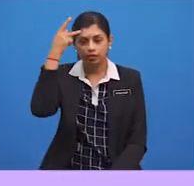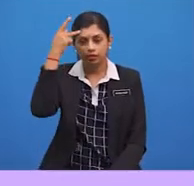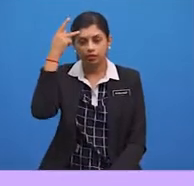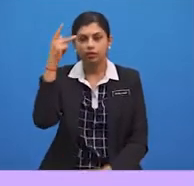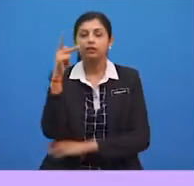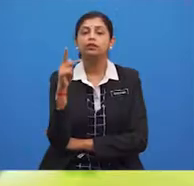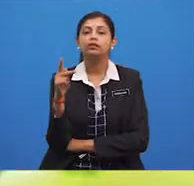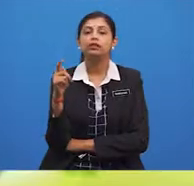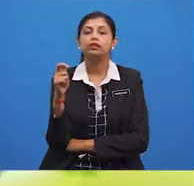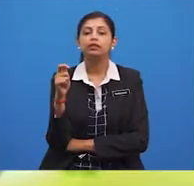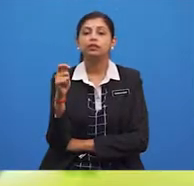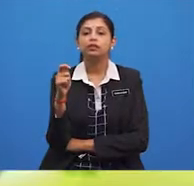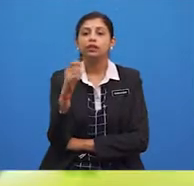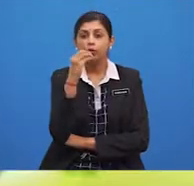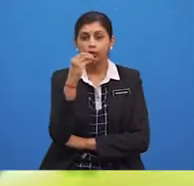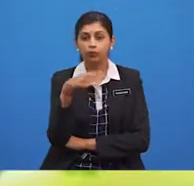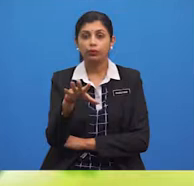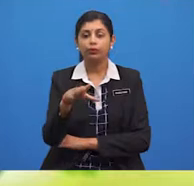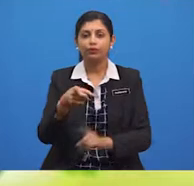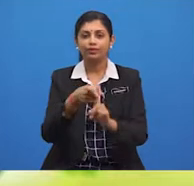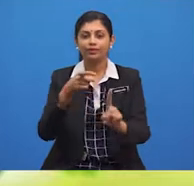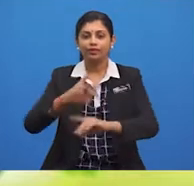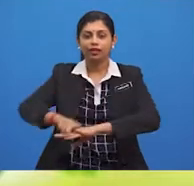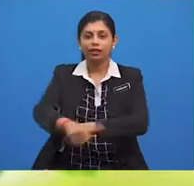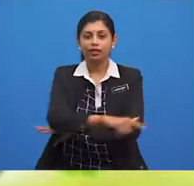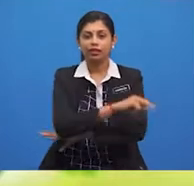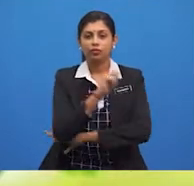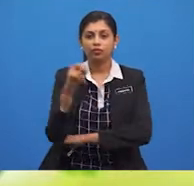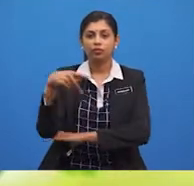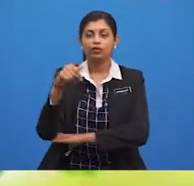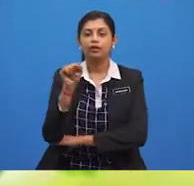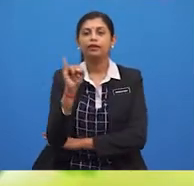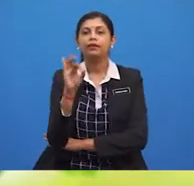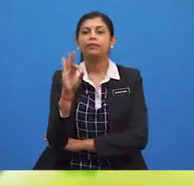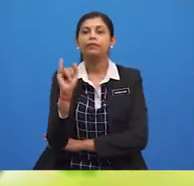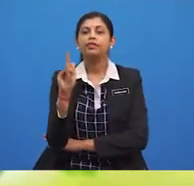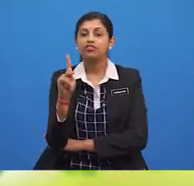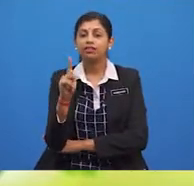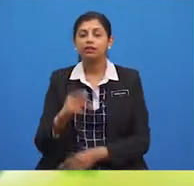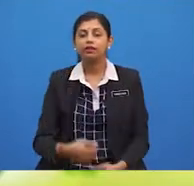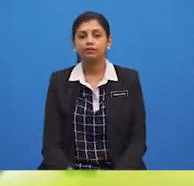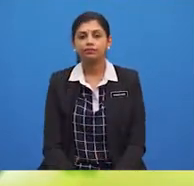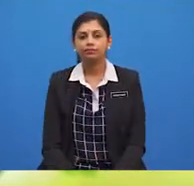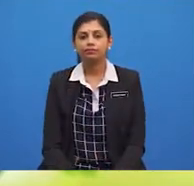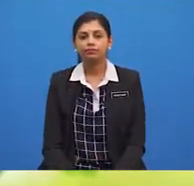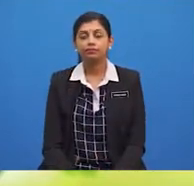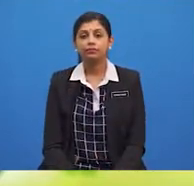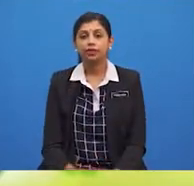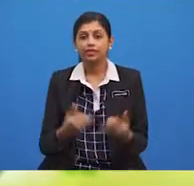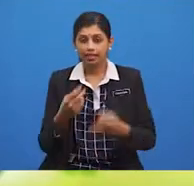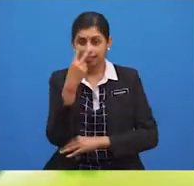Pasifik. Baiklah, mari kita lihat apa kegiatan yang dilakukan